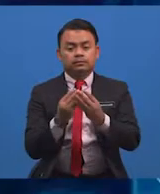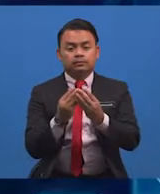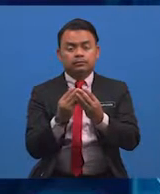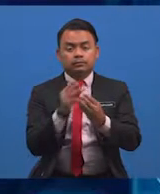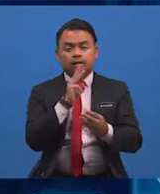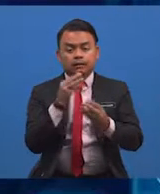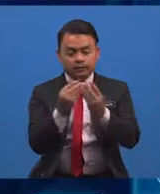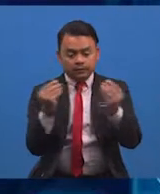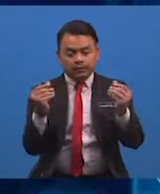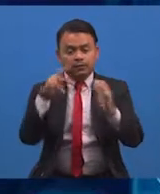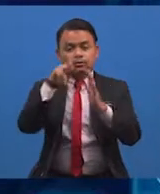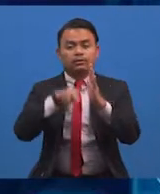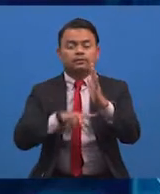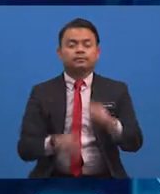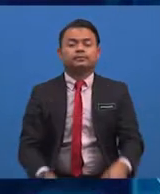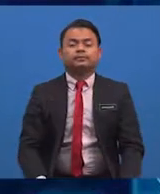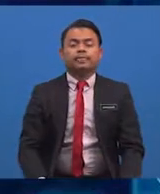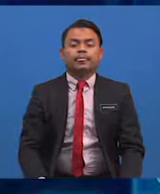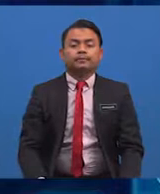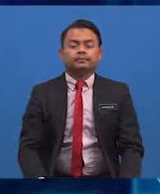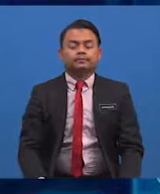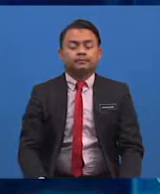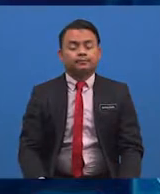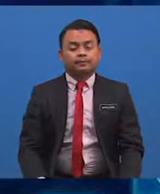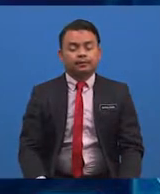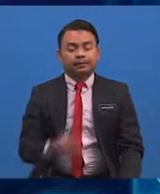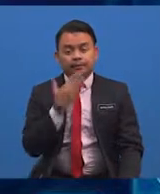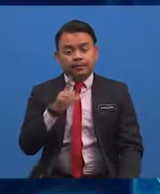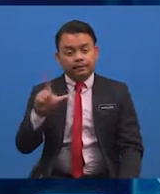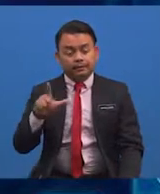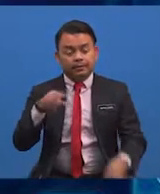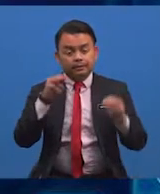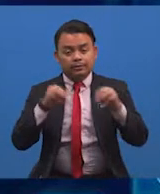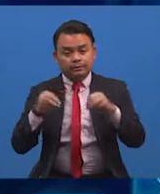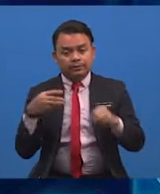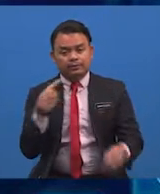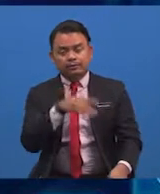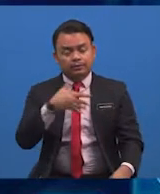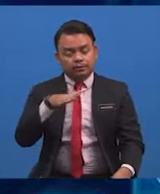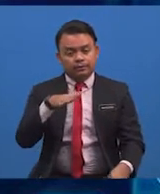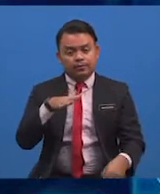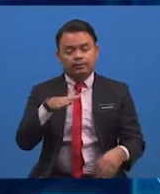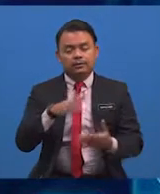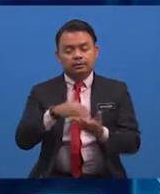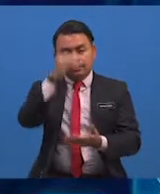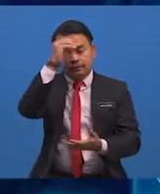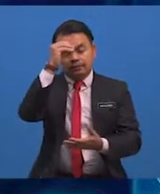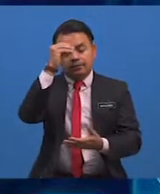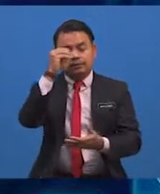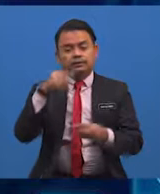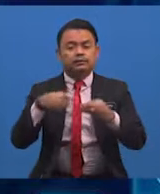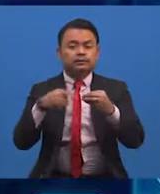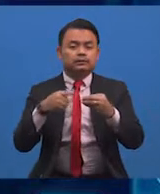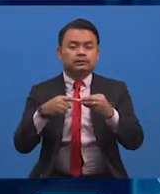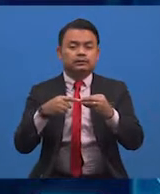Baiklah pelajar-pelajar, kita telah mempelajari berkenaan dengan kesan gas rumah hijau. Adakah